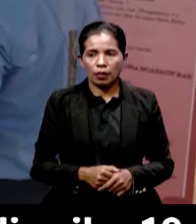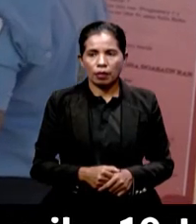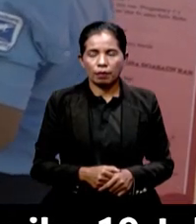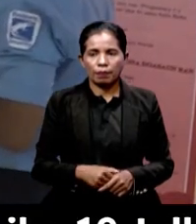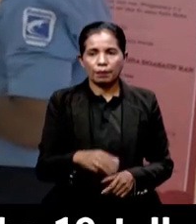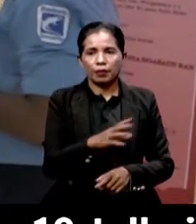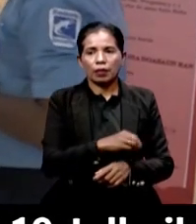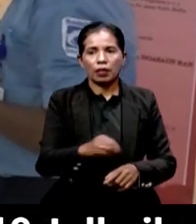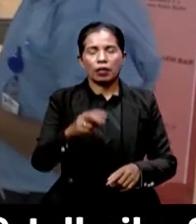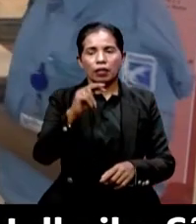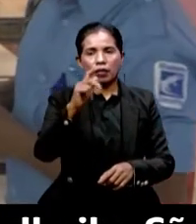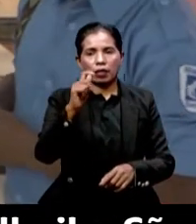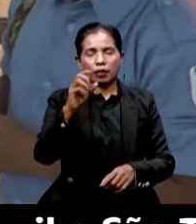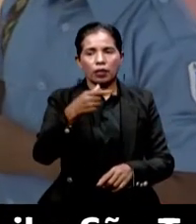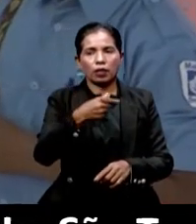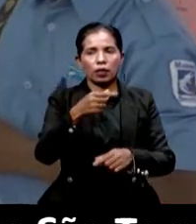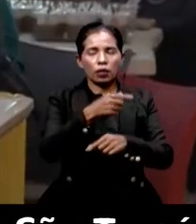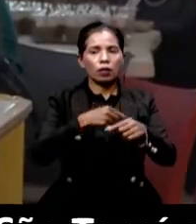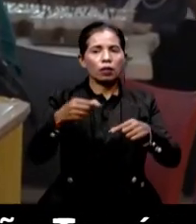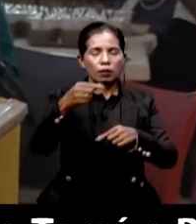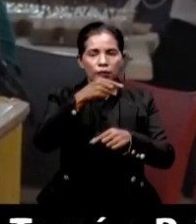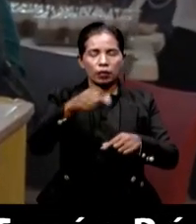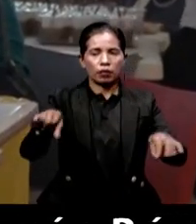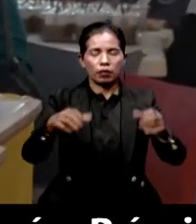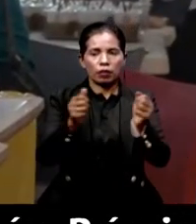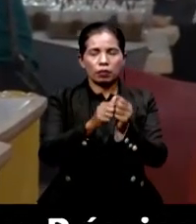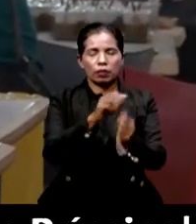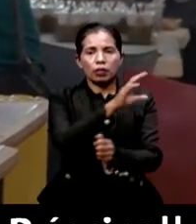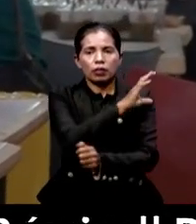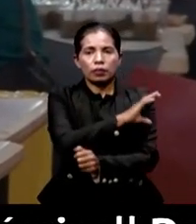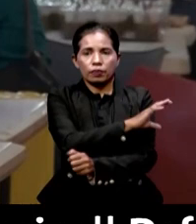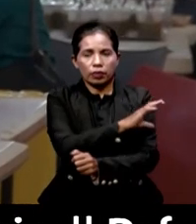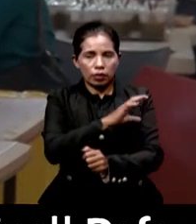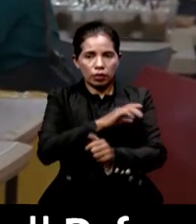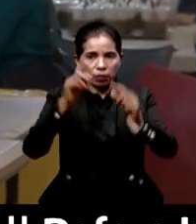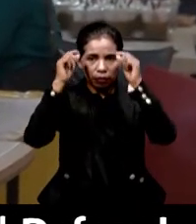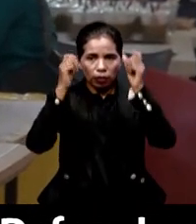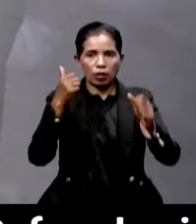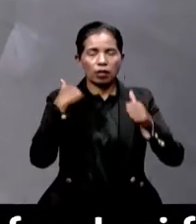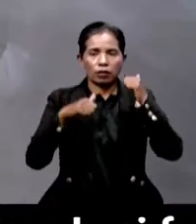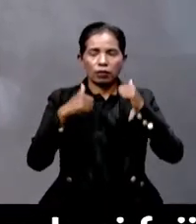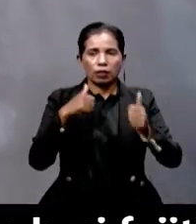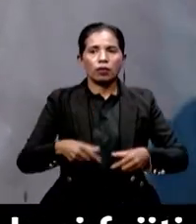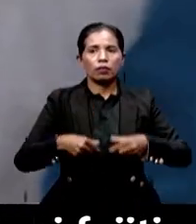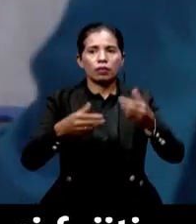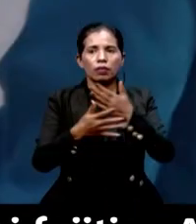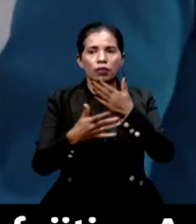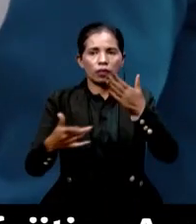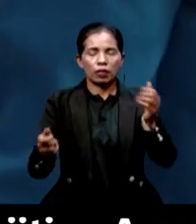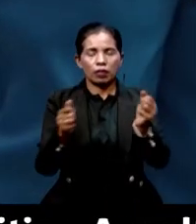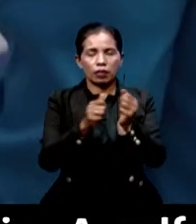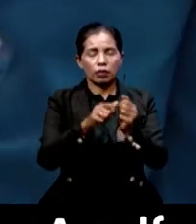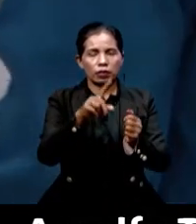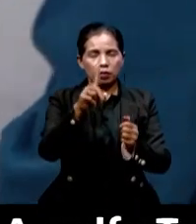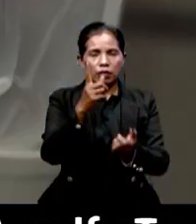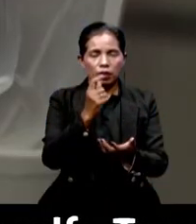Ferdon Fit ne global nebe serviço voluntário famoto co Cruz Vermelha Timor Leste nebe halau atividade doação ran ofereceran rihun resin ba banco de